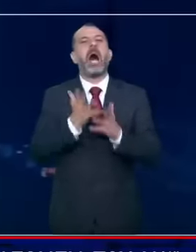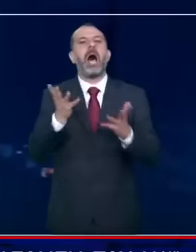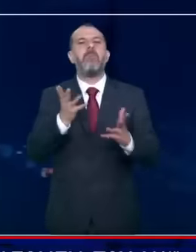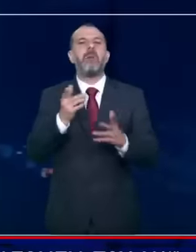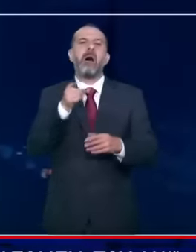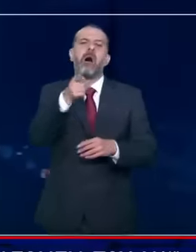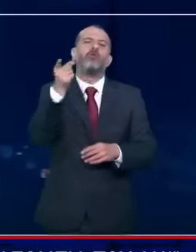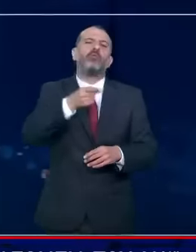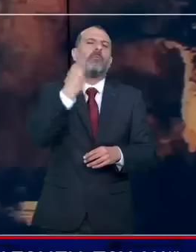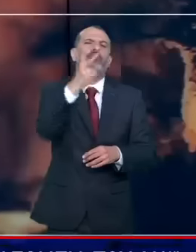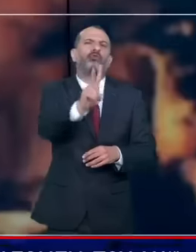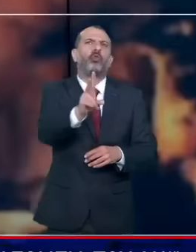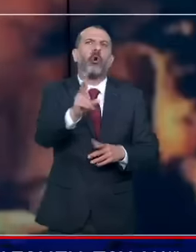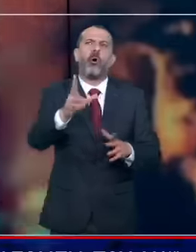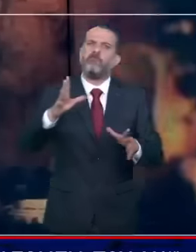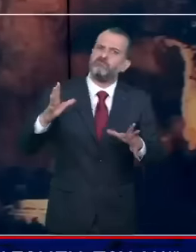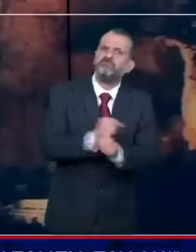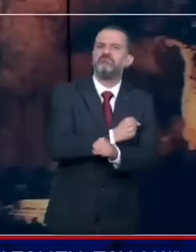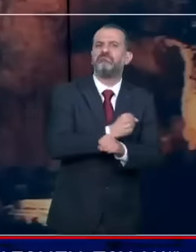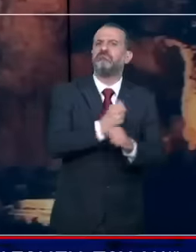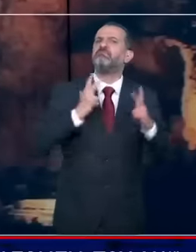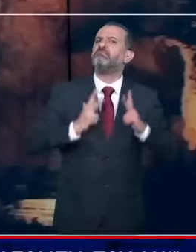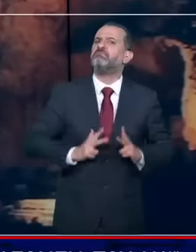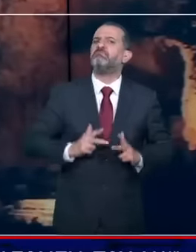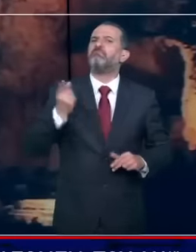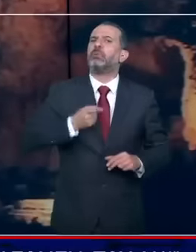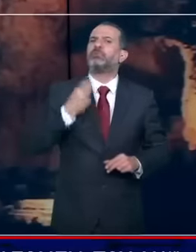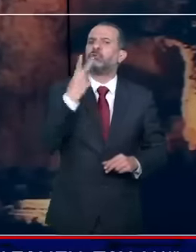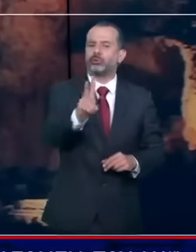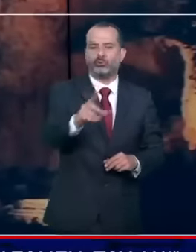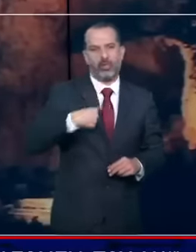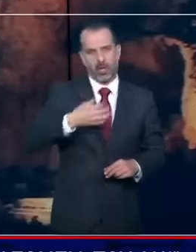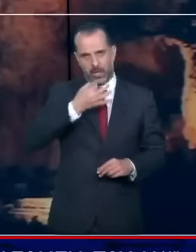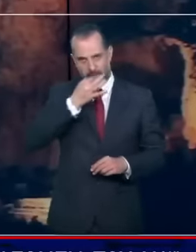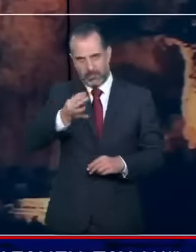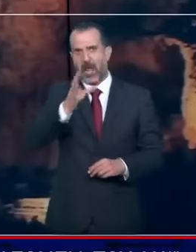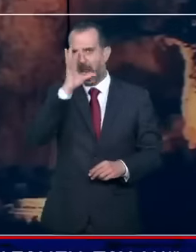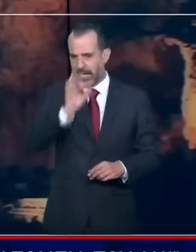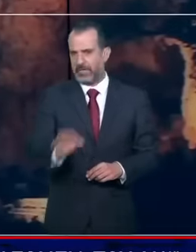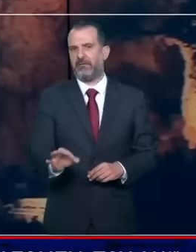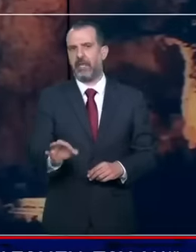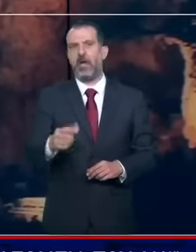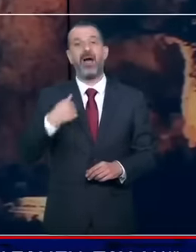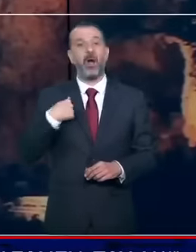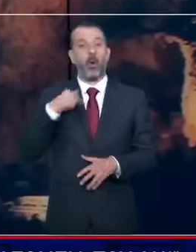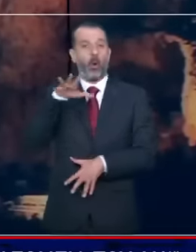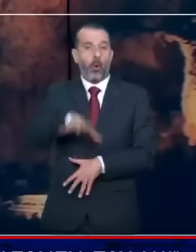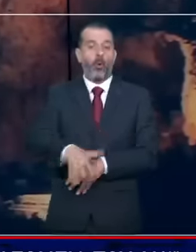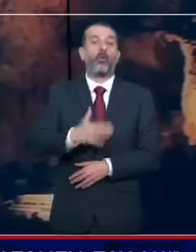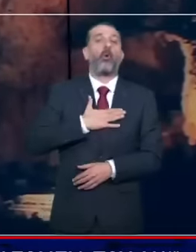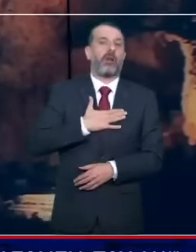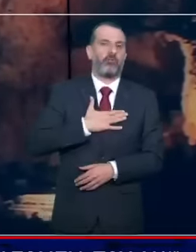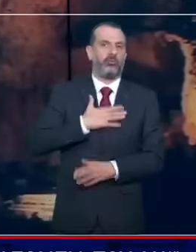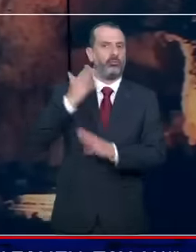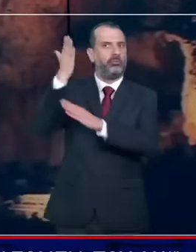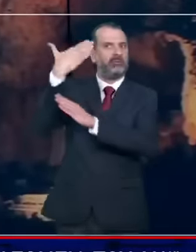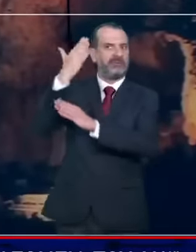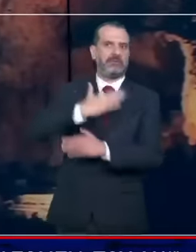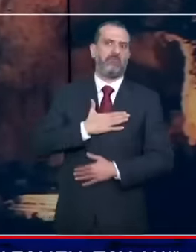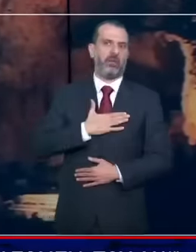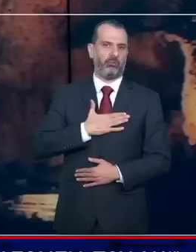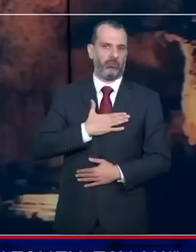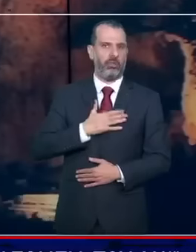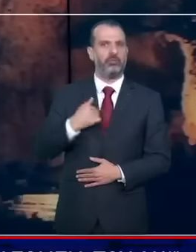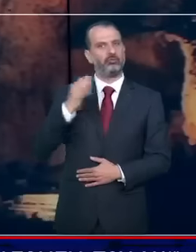για το δικό σας κόμμα μιλώ, θα ήσασταν ευχαριστημένος? Εγώ σας λέω την αλήθεια ότι είμαι στην χώρα μου, στην πατρίδα μου, για